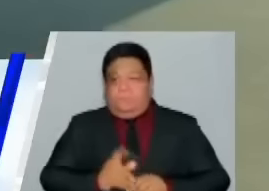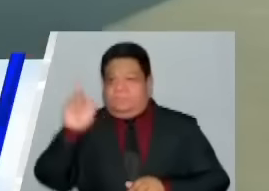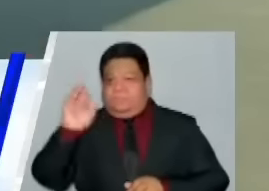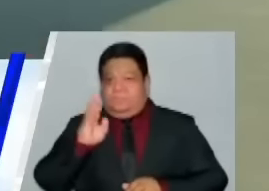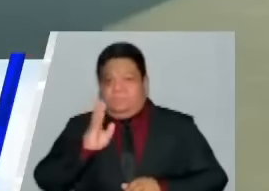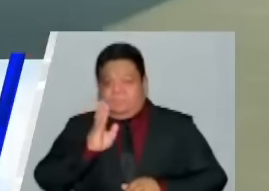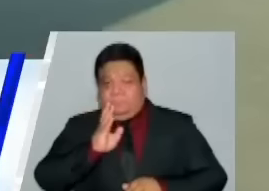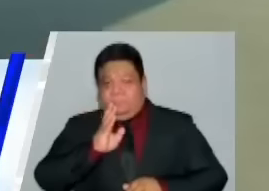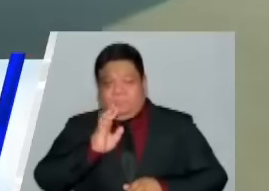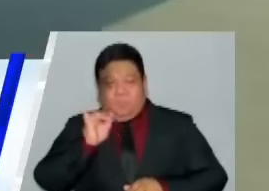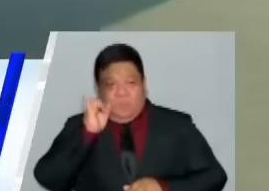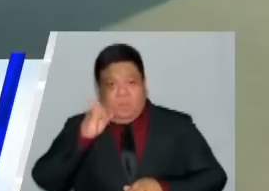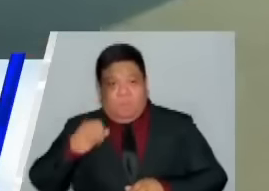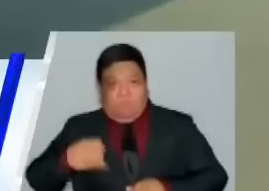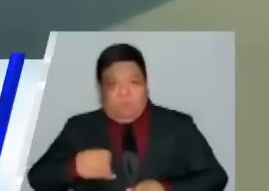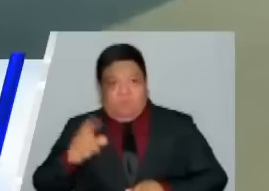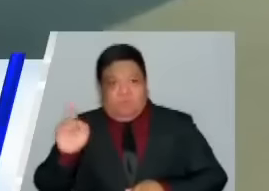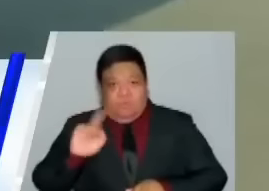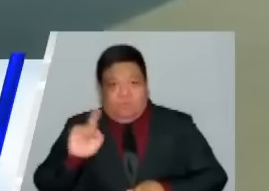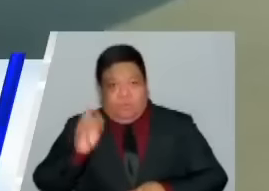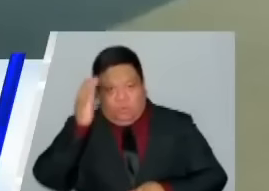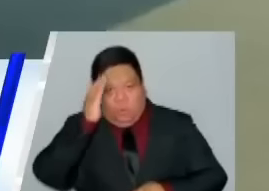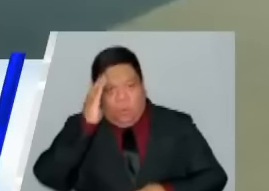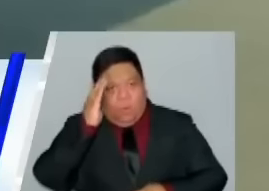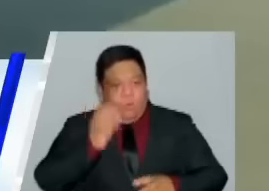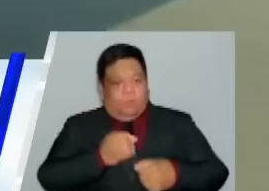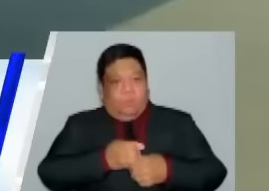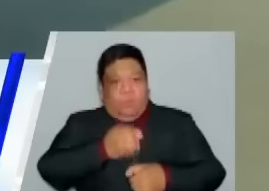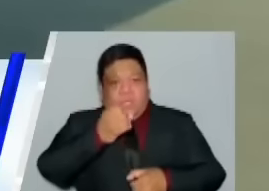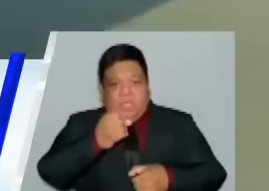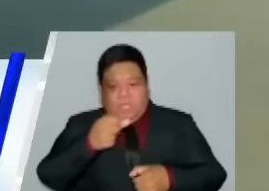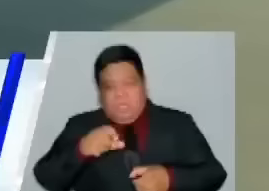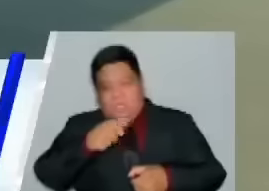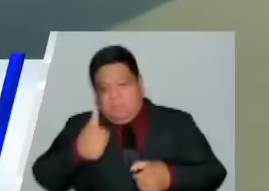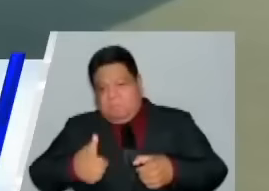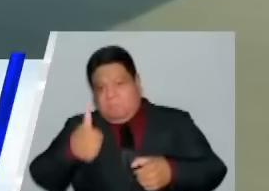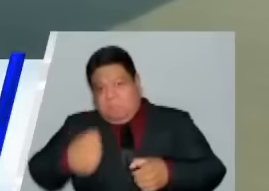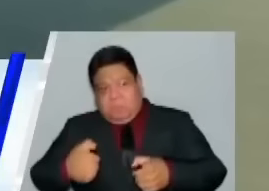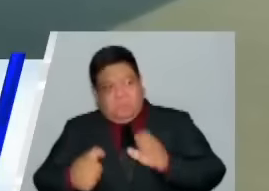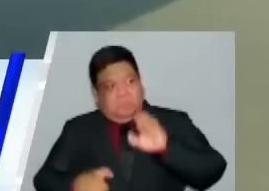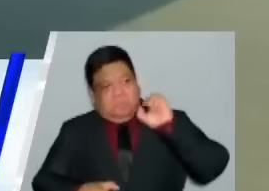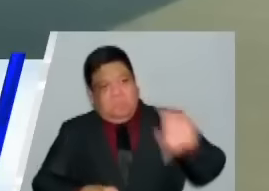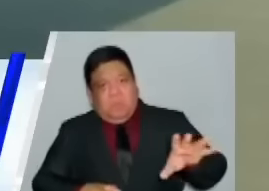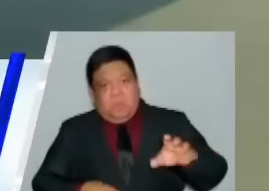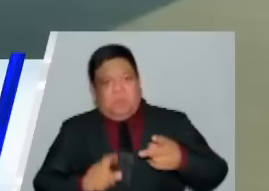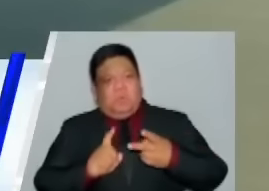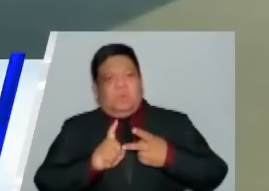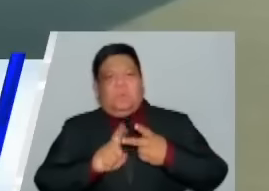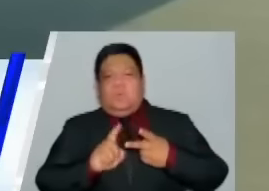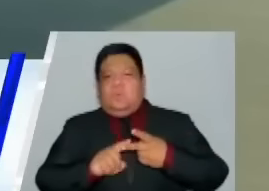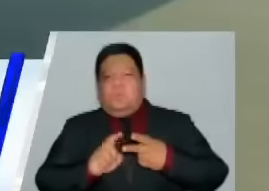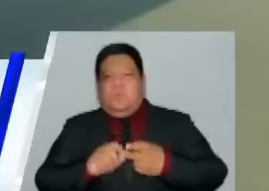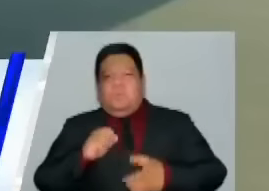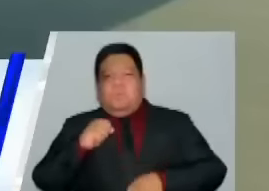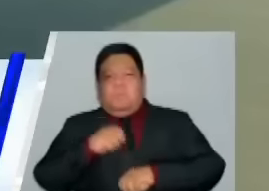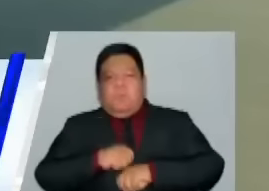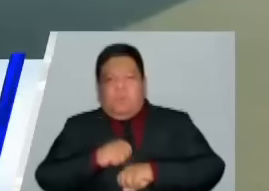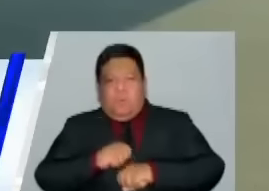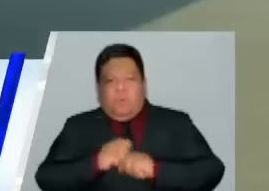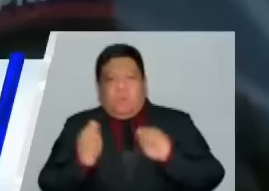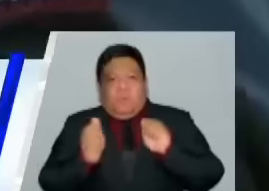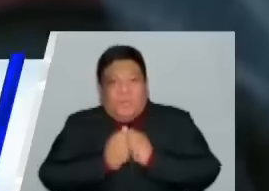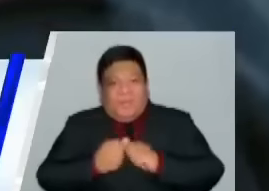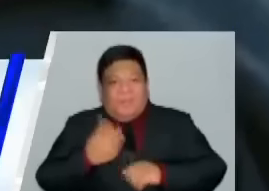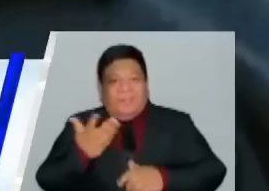tsaka yung mga rocks and slingshots na may nilagaring bakal. Yun ang bala nila tsaka